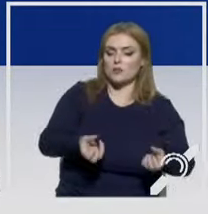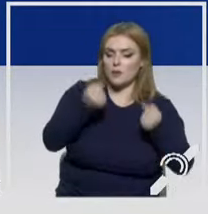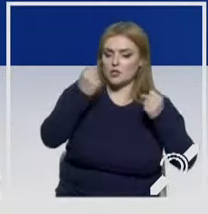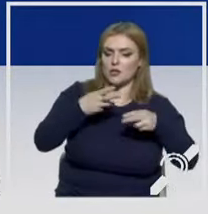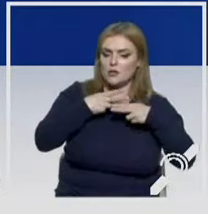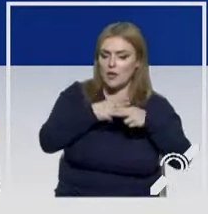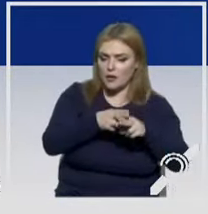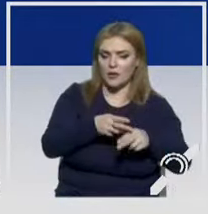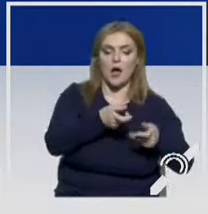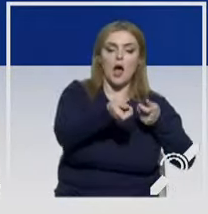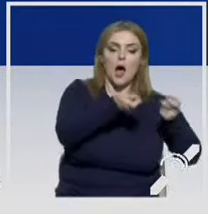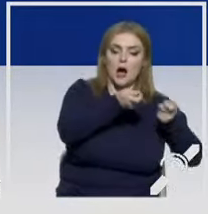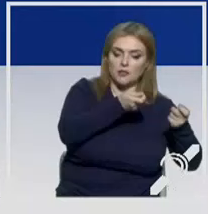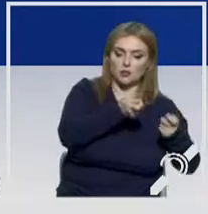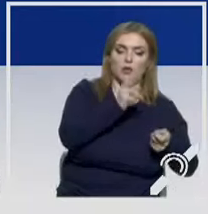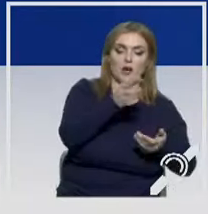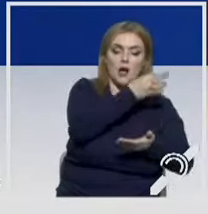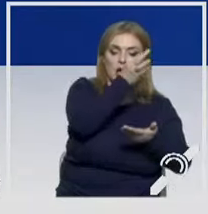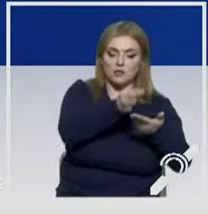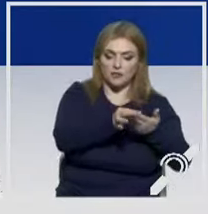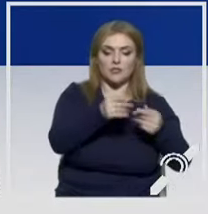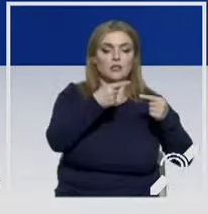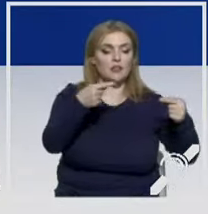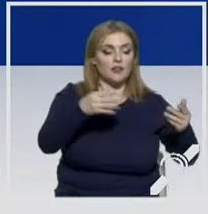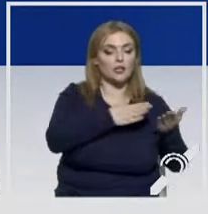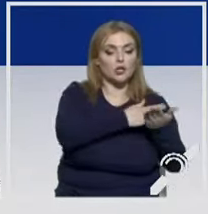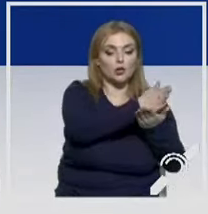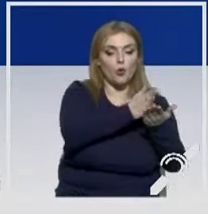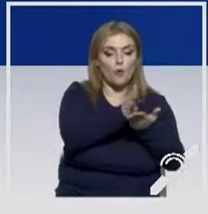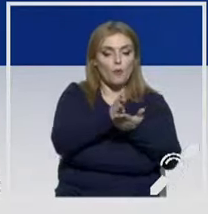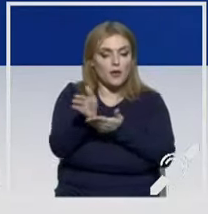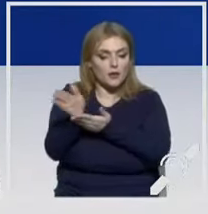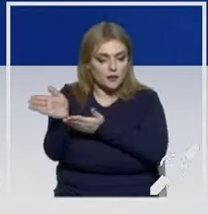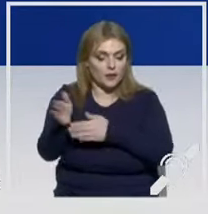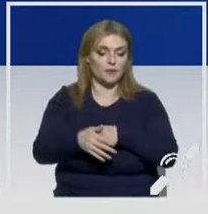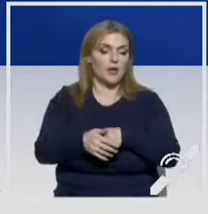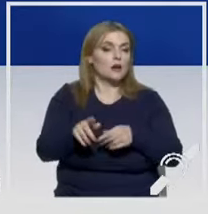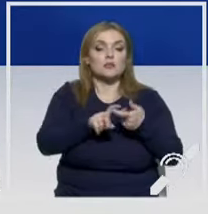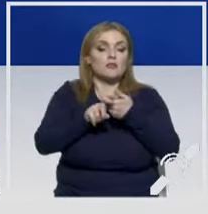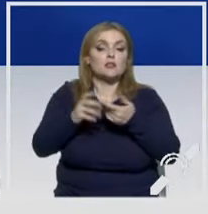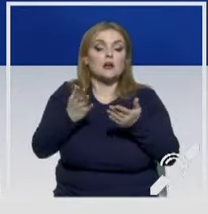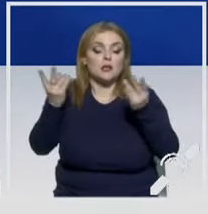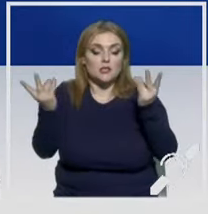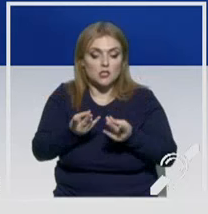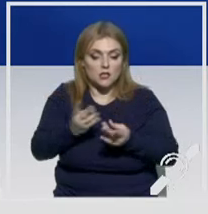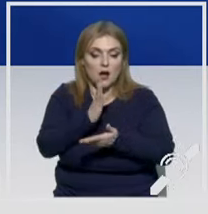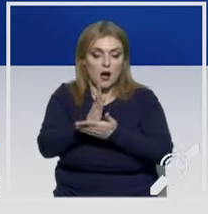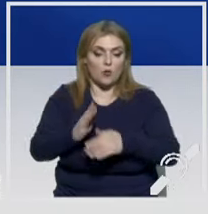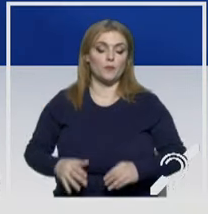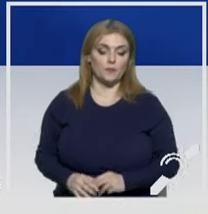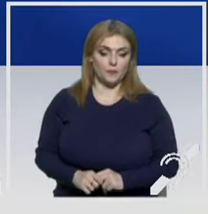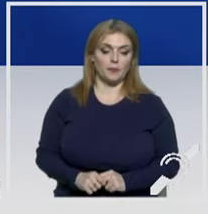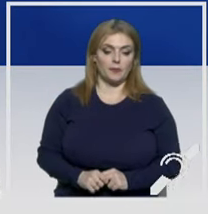tehnic între autoritățile competente din diverse domenii, în funcție de necesități. Vom accelera